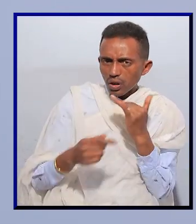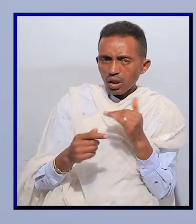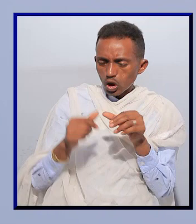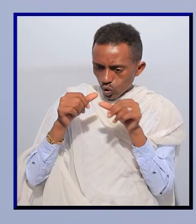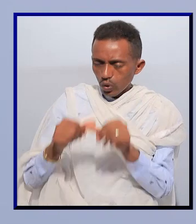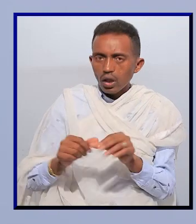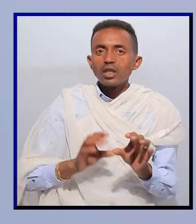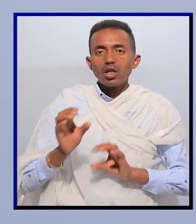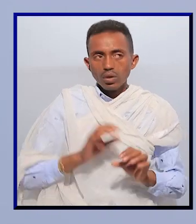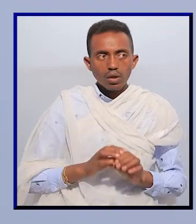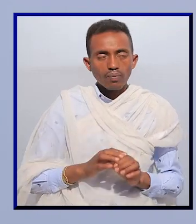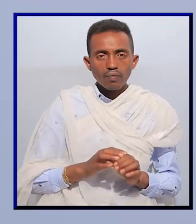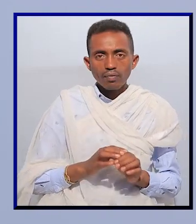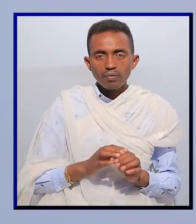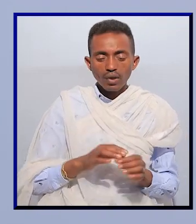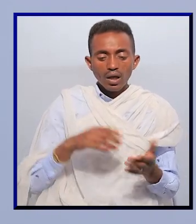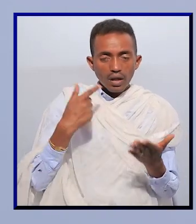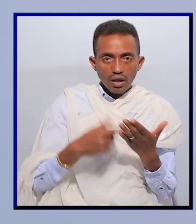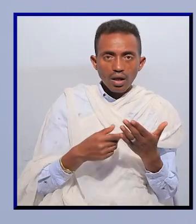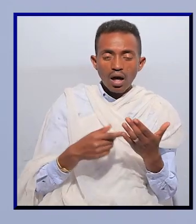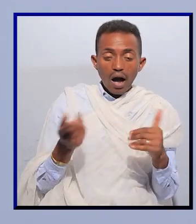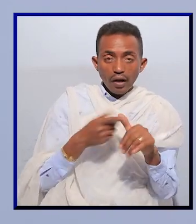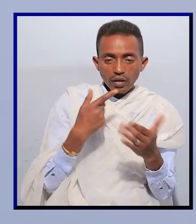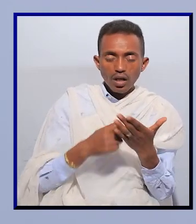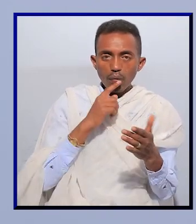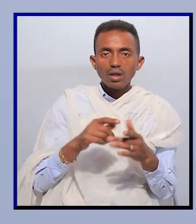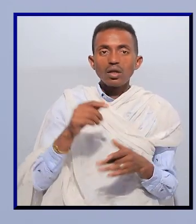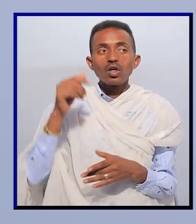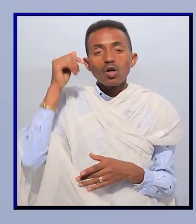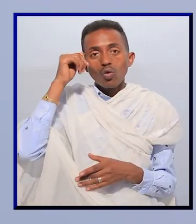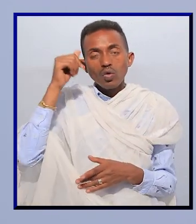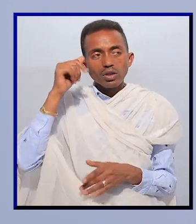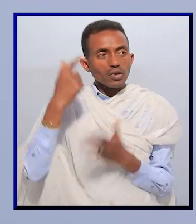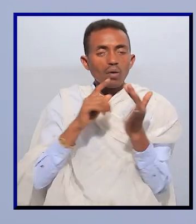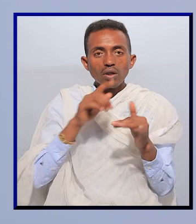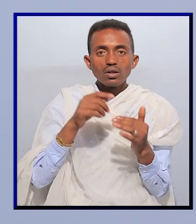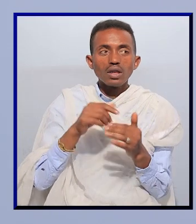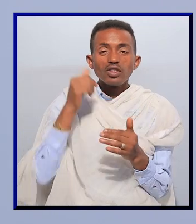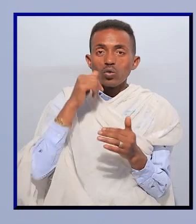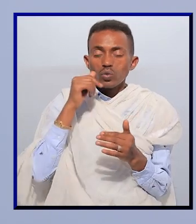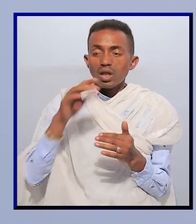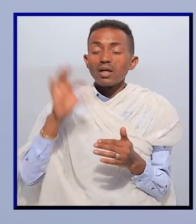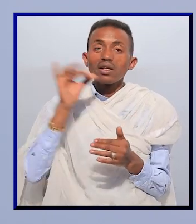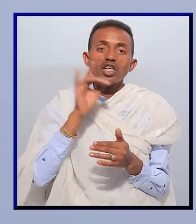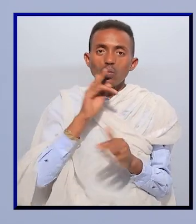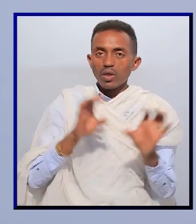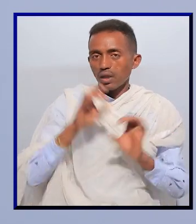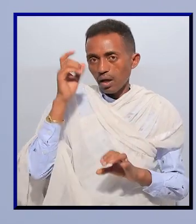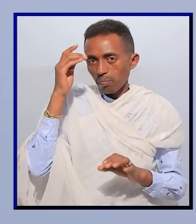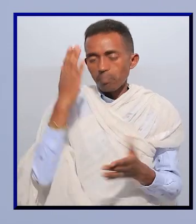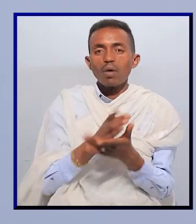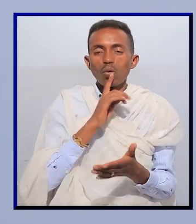ቀናት እንድትሰነብት አሁን ቆይ አንዱ ይሄን ድርጊት እንድትሰራው ወንዶችን ሳይሆን ሴቶችን ነው የምትፈልገው ስለዚህ ሴቶችን እንዳታገኝ